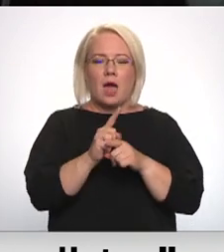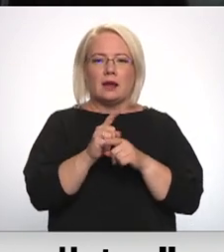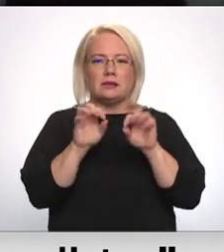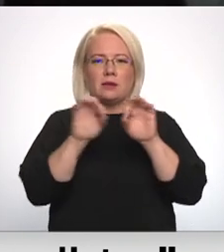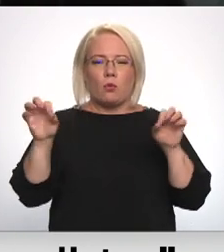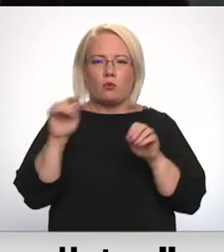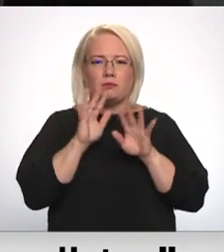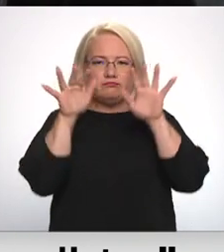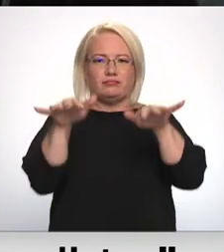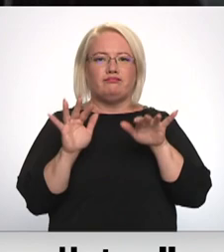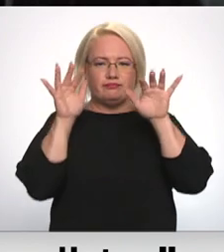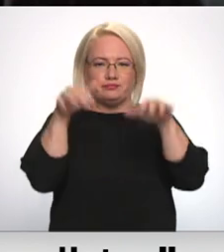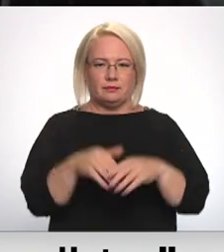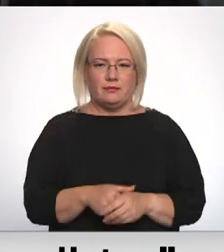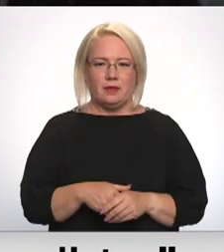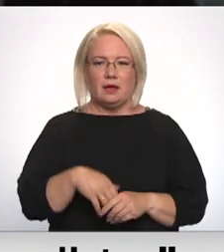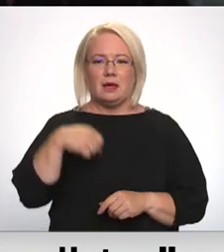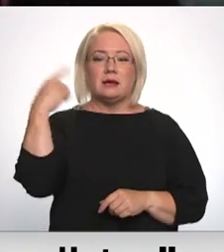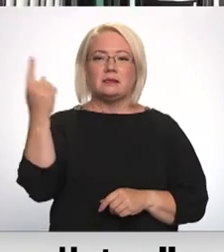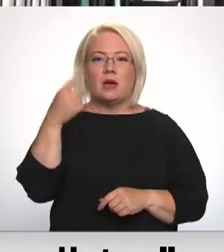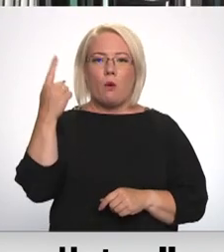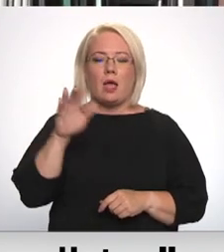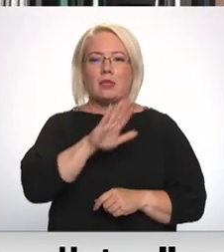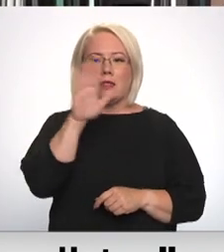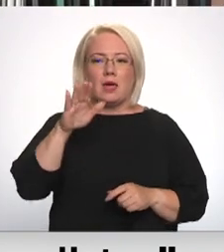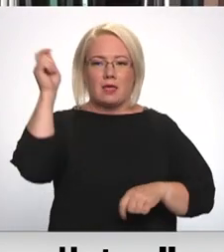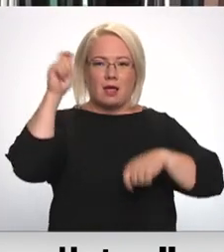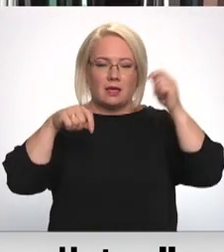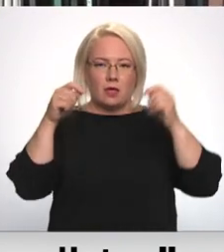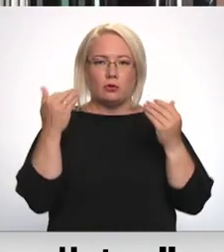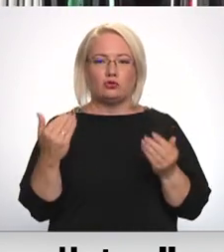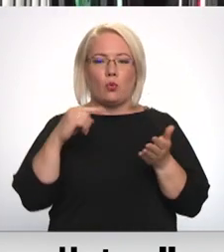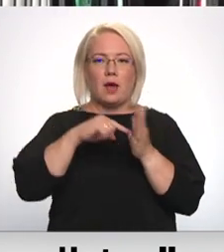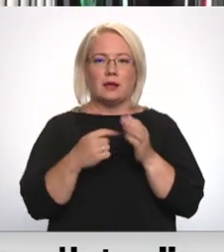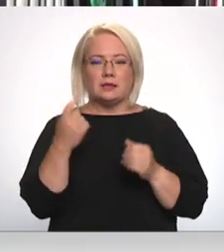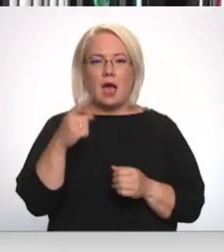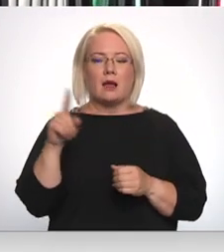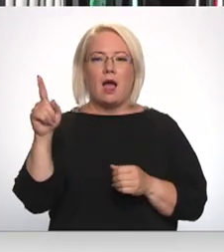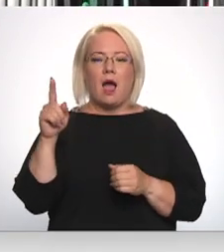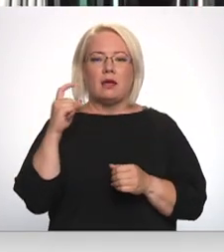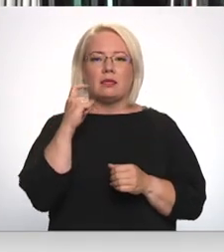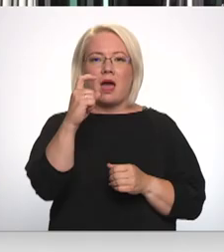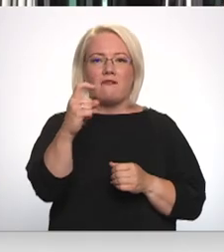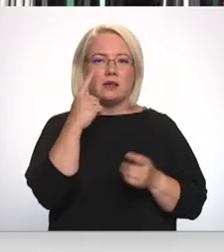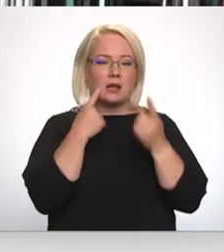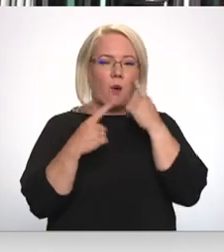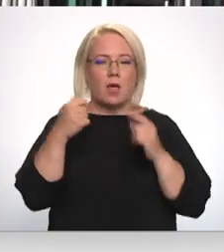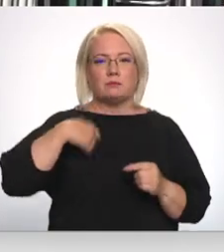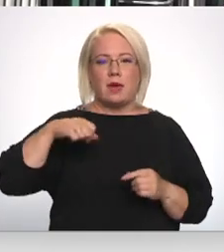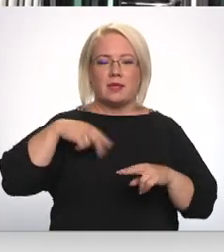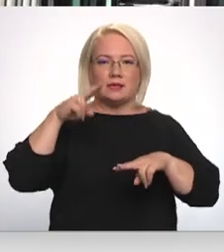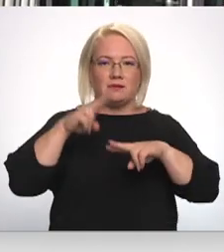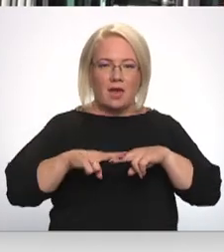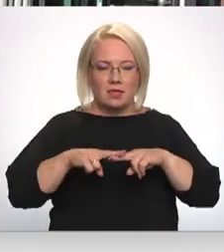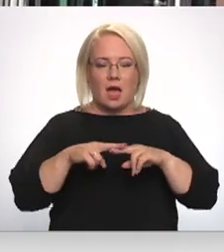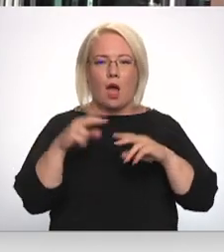ūdens. Saulēnā dienā lietus, bet šoreiz mums sanāk tā, ka tramvajs raudās meitenes vietā, un tramvajiem visi logi būs